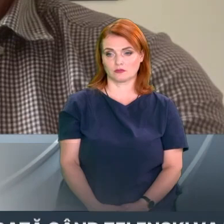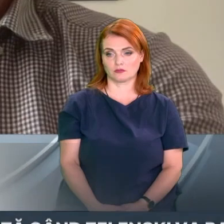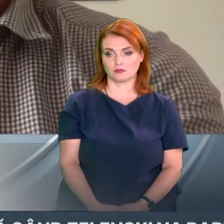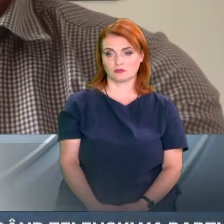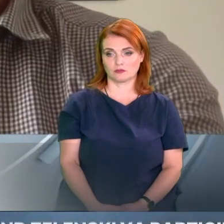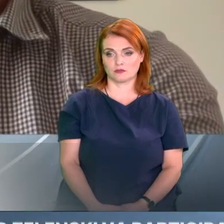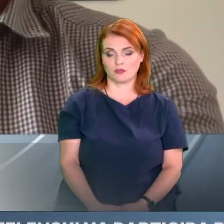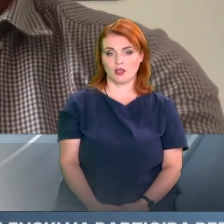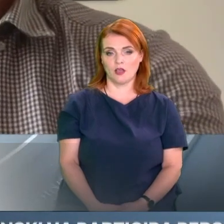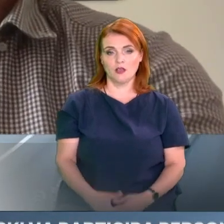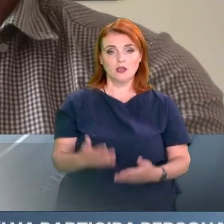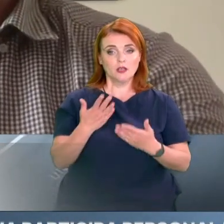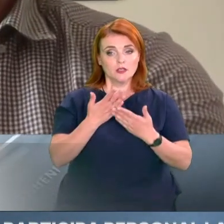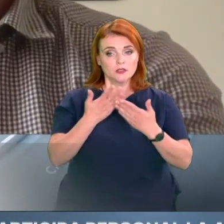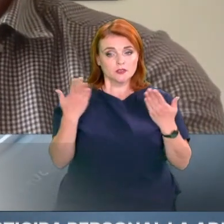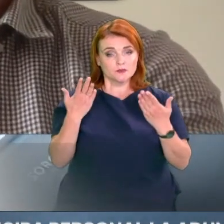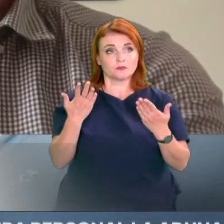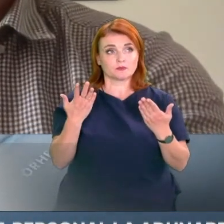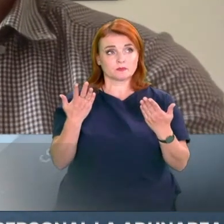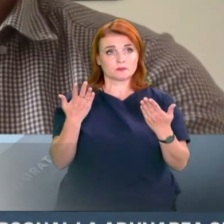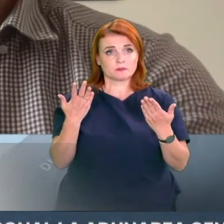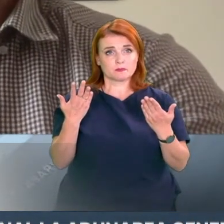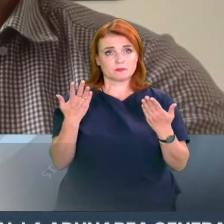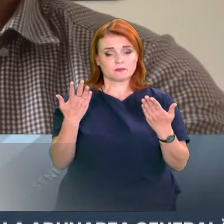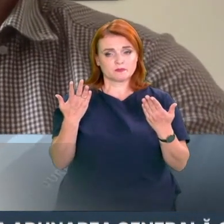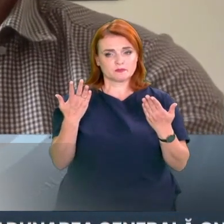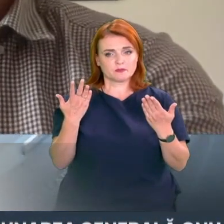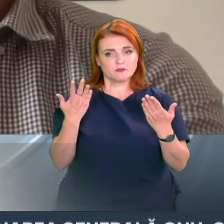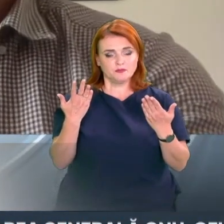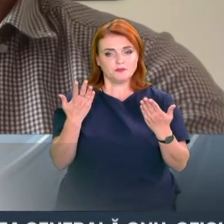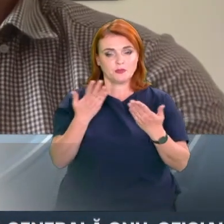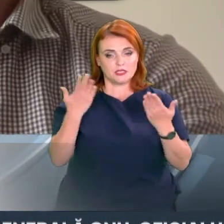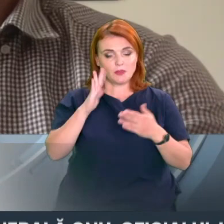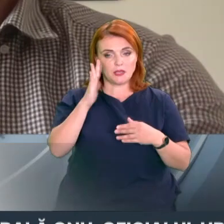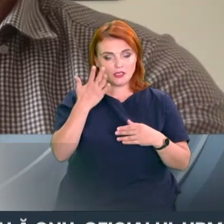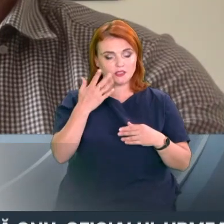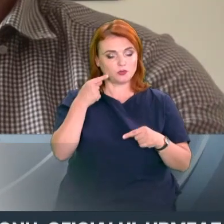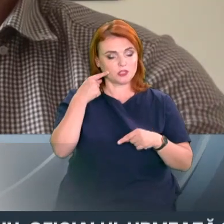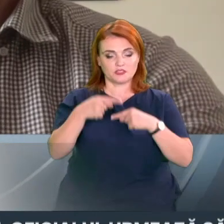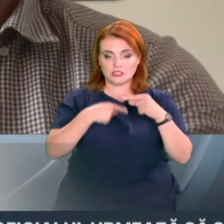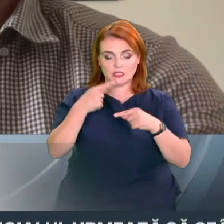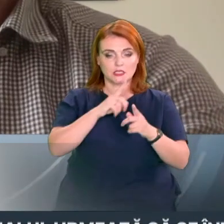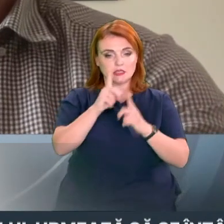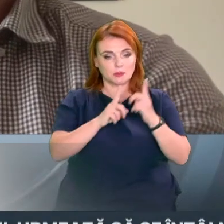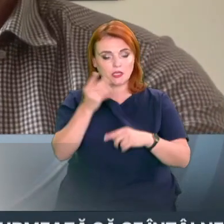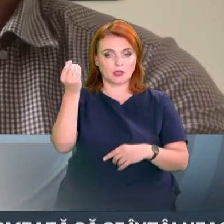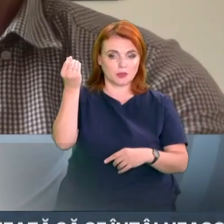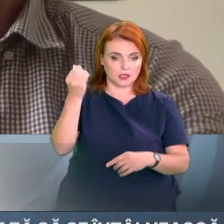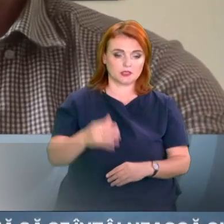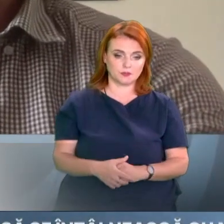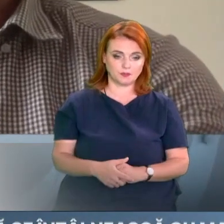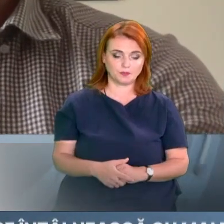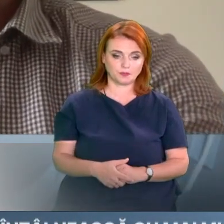ultimii 5 ani nu s-au mărit sau sunt stabile aproape la toate tipurile de